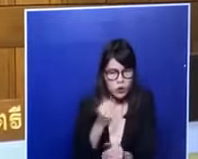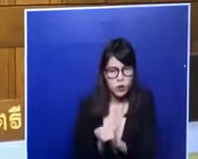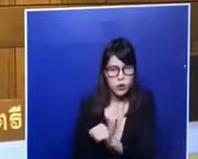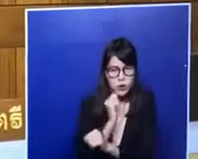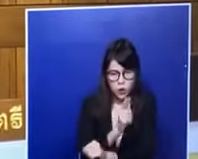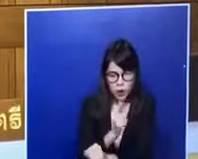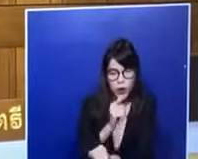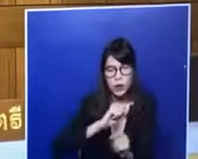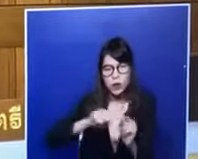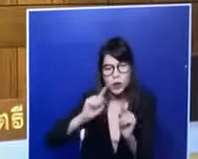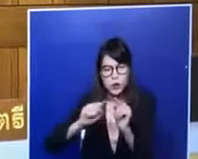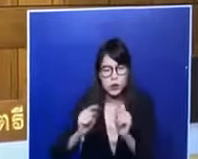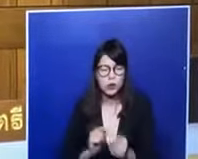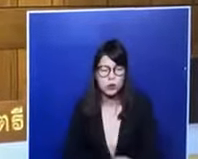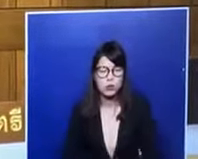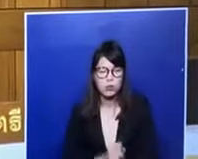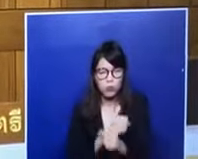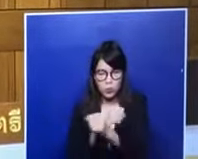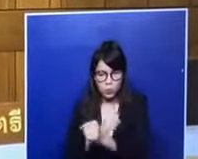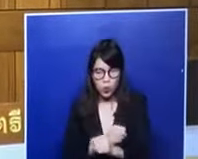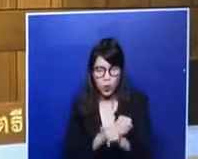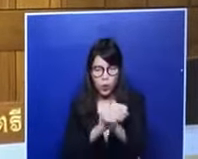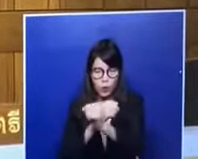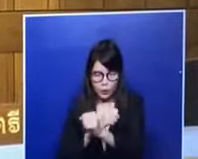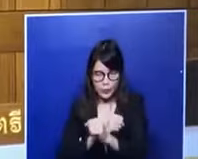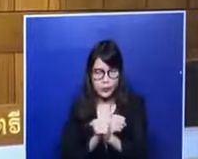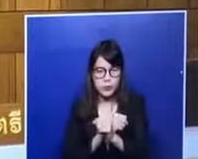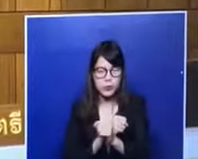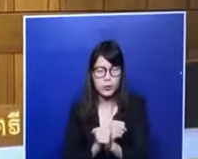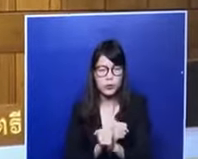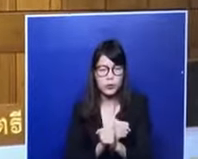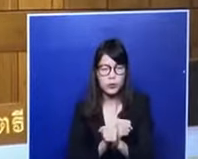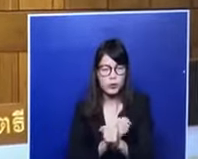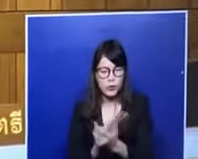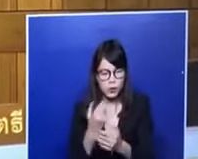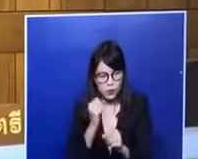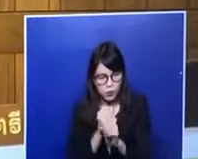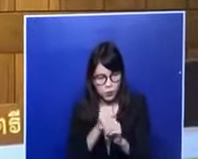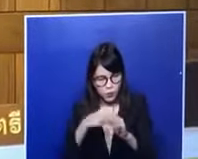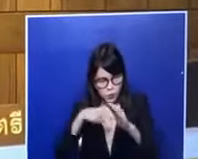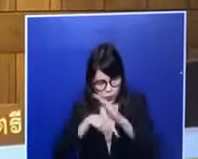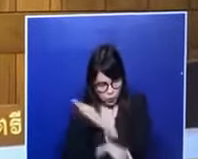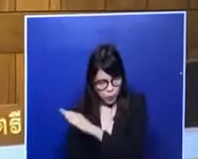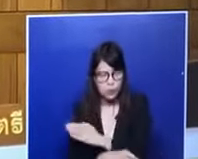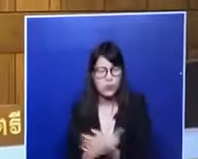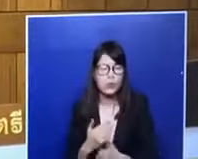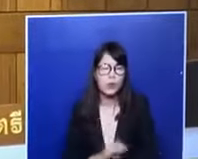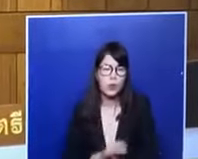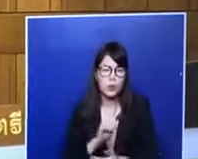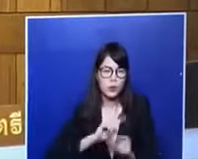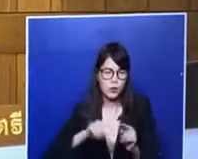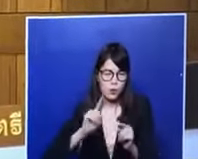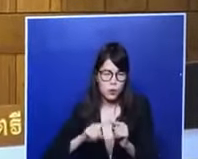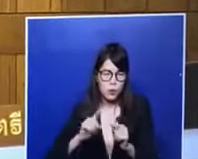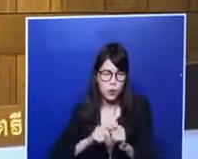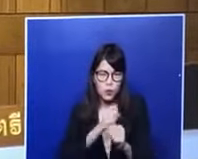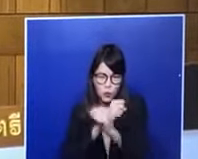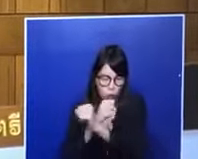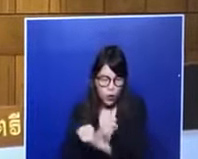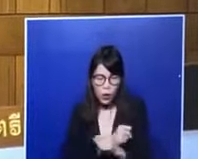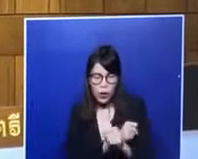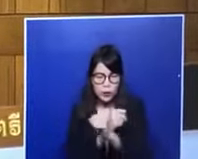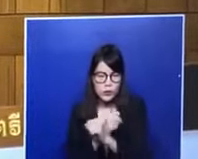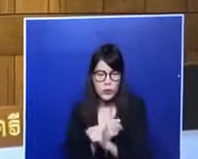รรมป้องกันพฤติกรรมที่จะส่งผลให้เกิดการทุจริตในโครงการจัดซื้อจัดจ้างภาครัฐป้องกันการแทรกแ